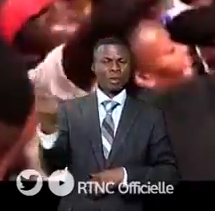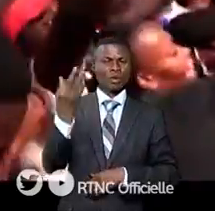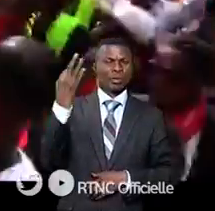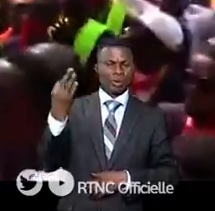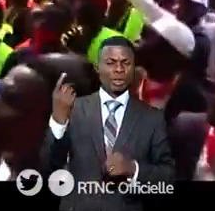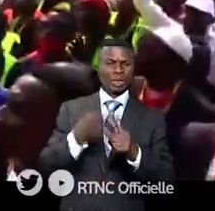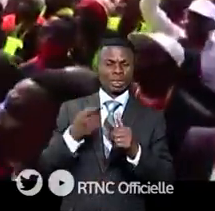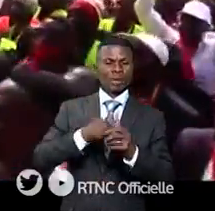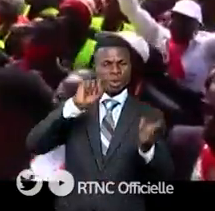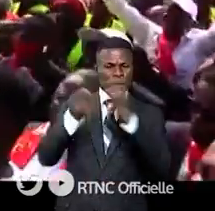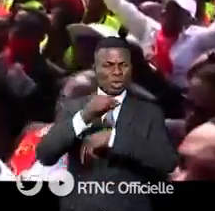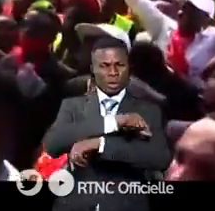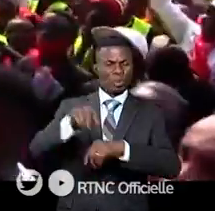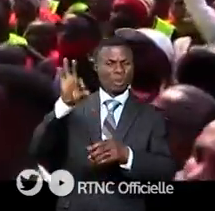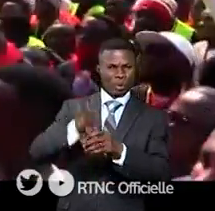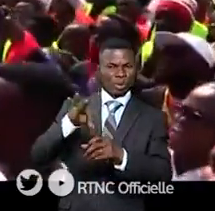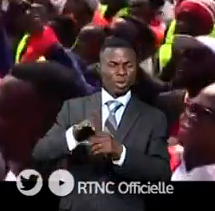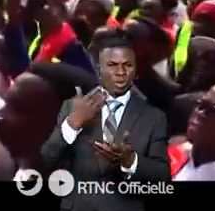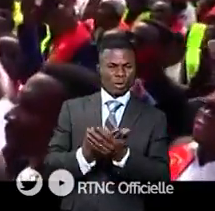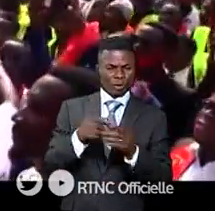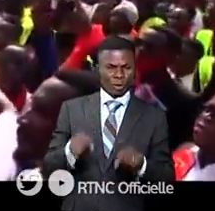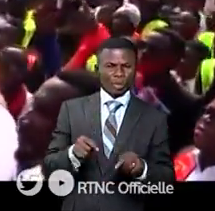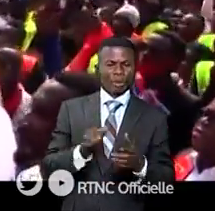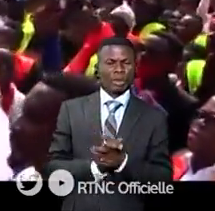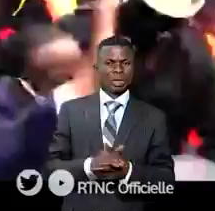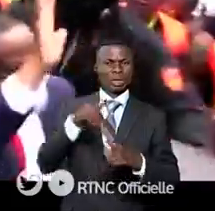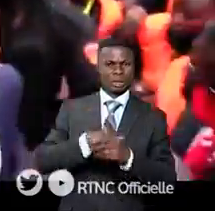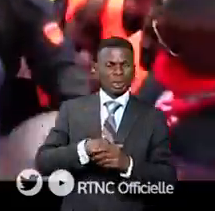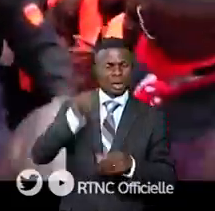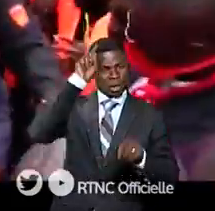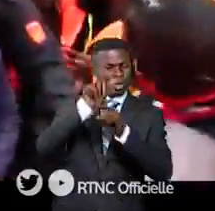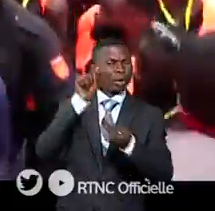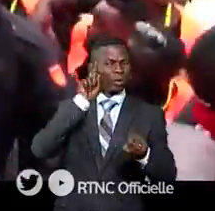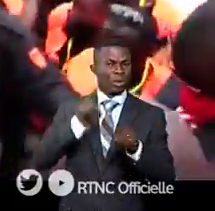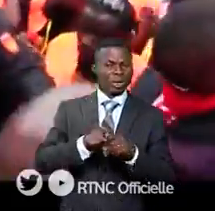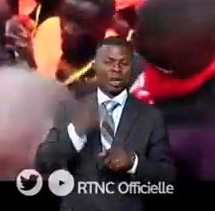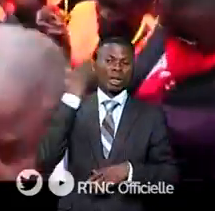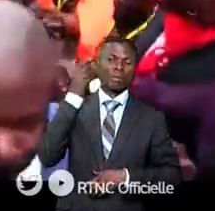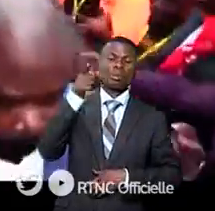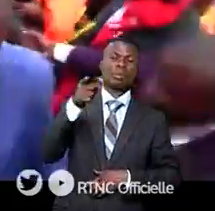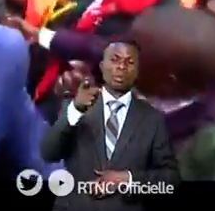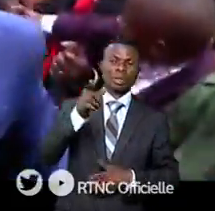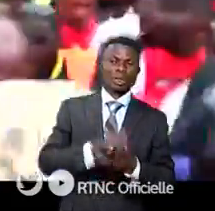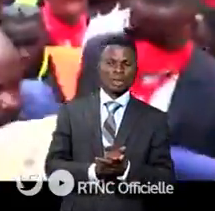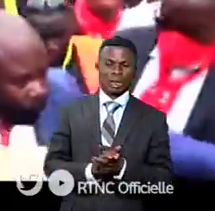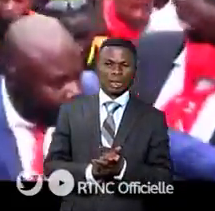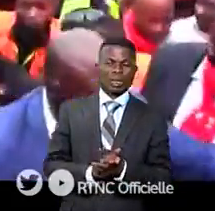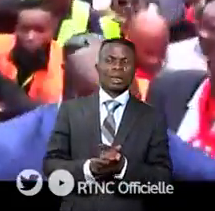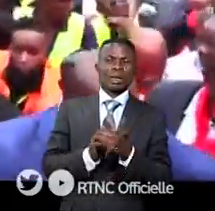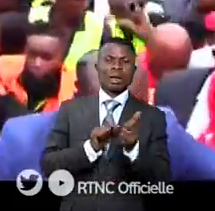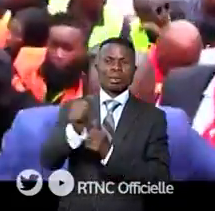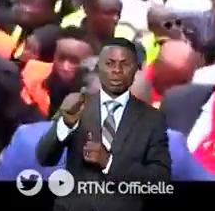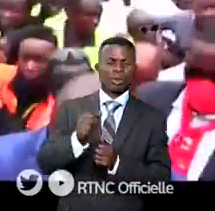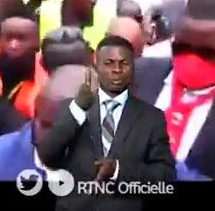il faut des réformes électorales urgentes. Au milieu de ses frères et sœurs, Modeste Bahati Lukwebo a battu le pavé. Il